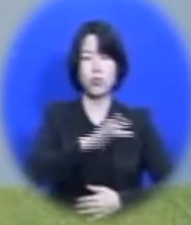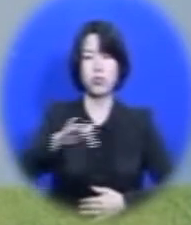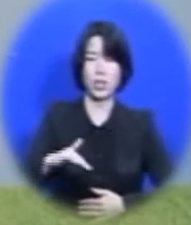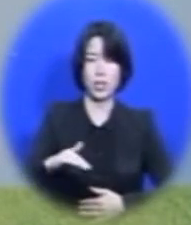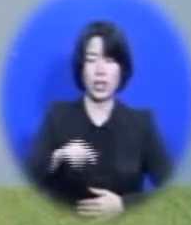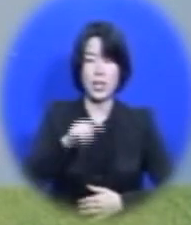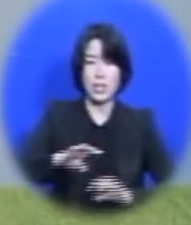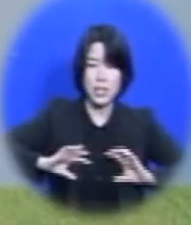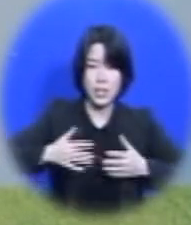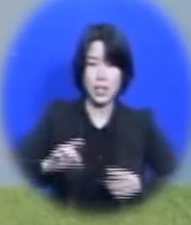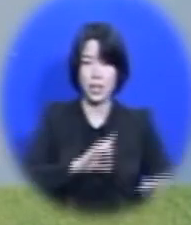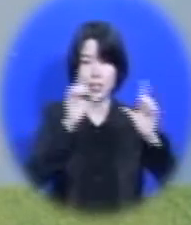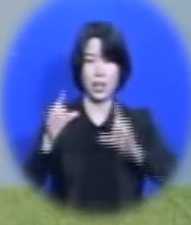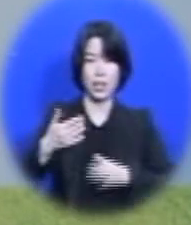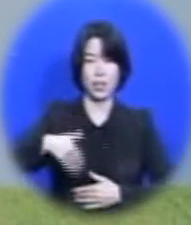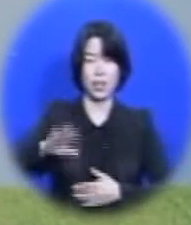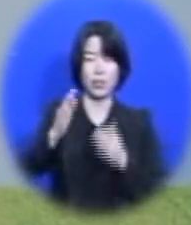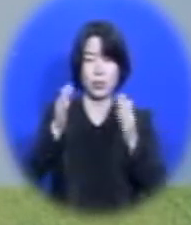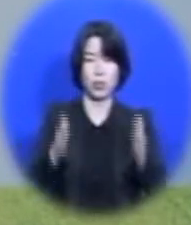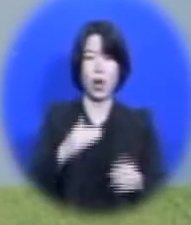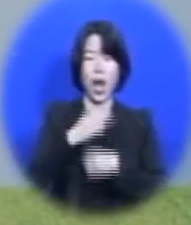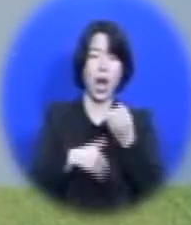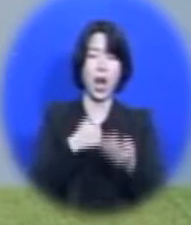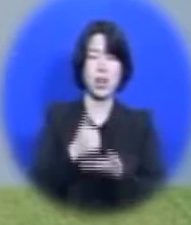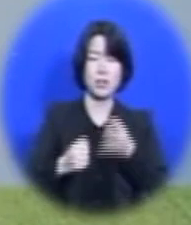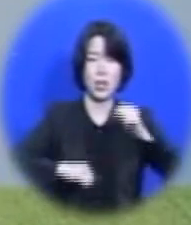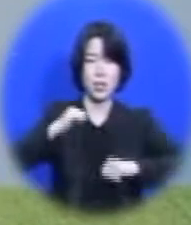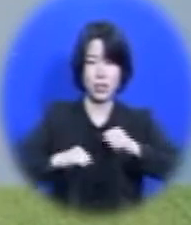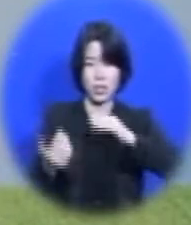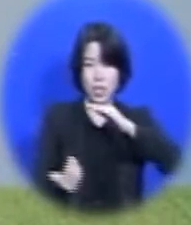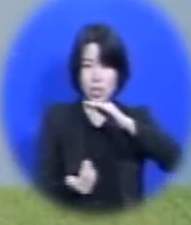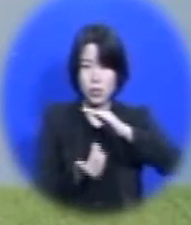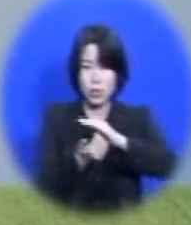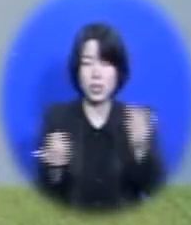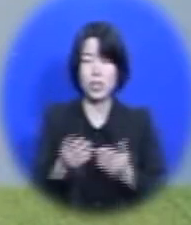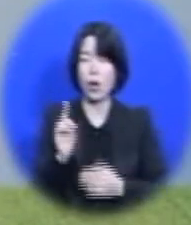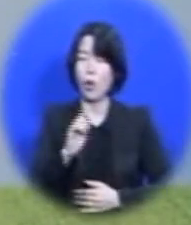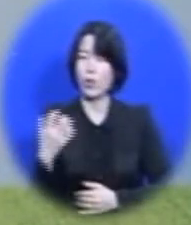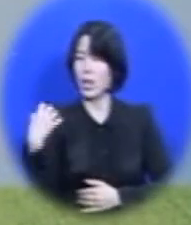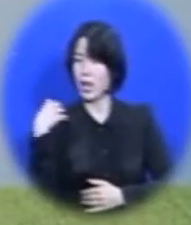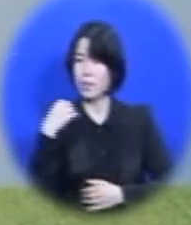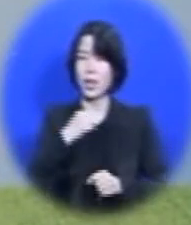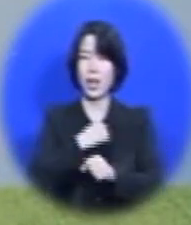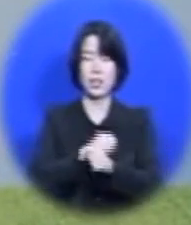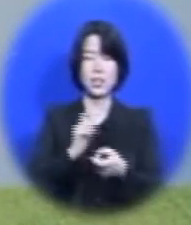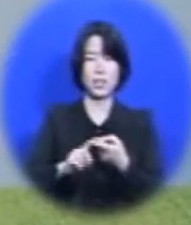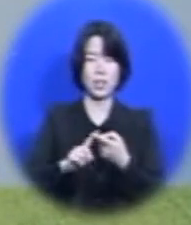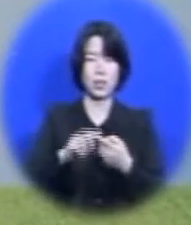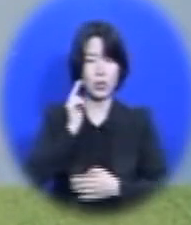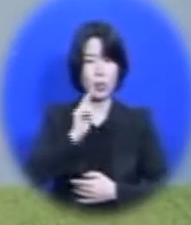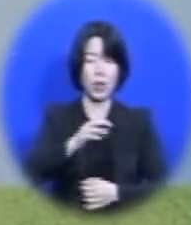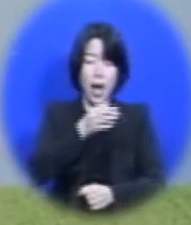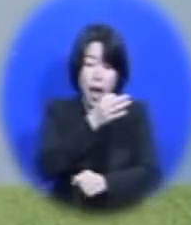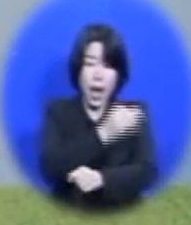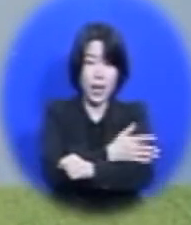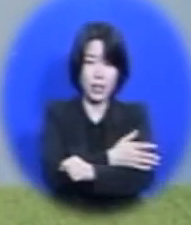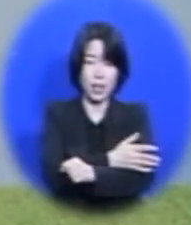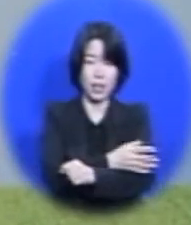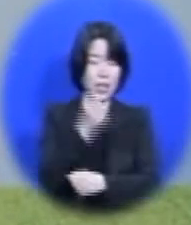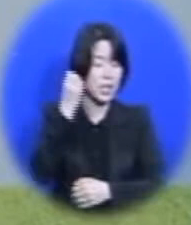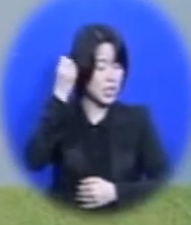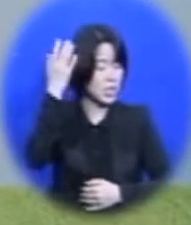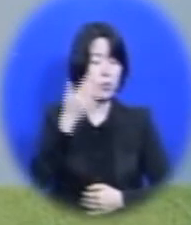세상에 살아가는 동안에 하나님의 역사를 이루는 일을 어떻게 감당하는지에 대해서 너무나도 간단하고